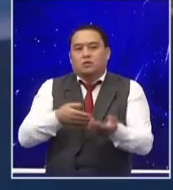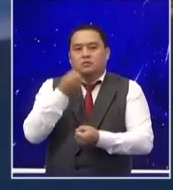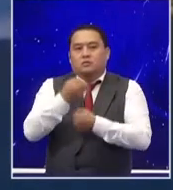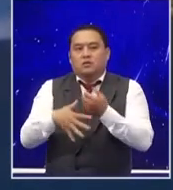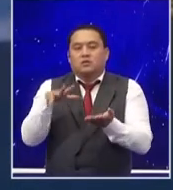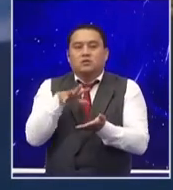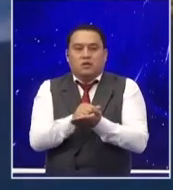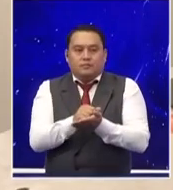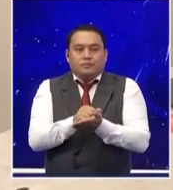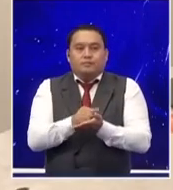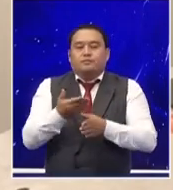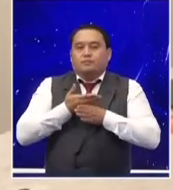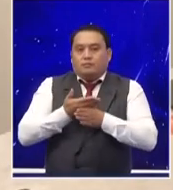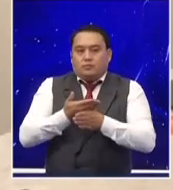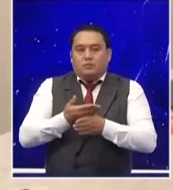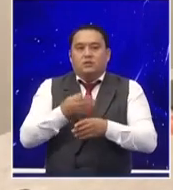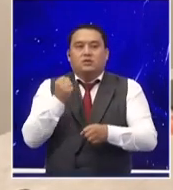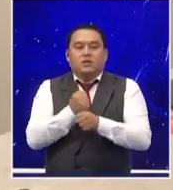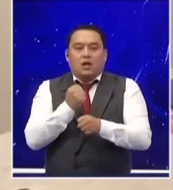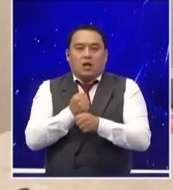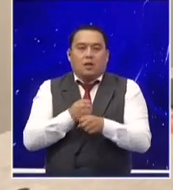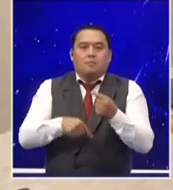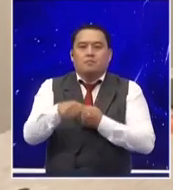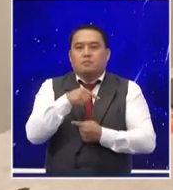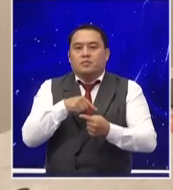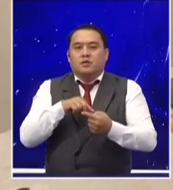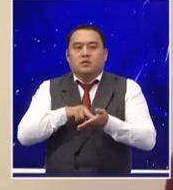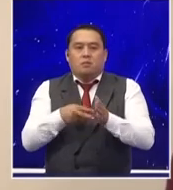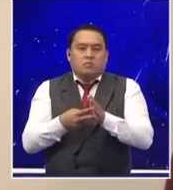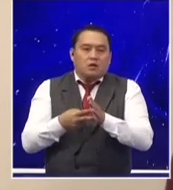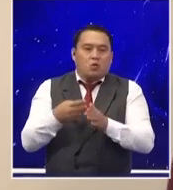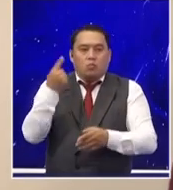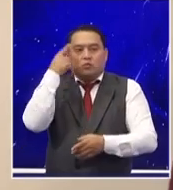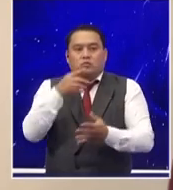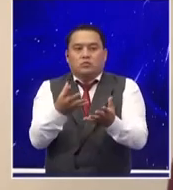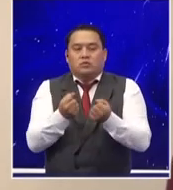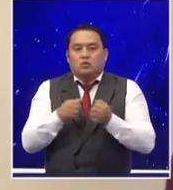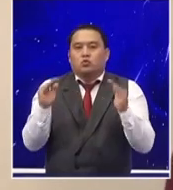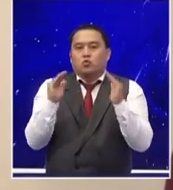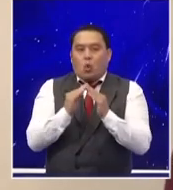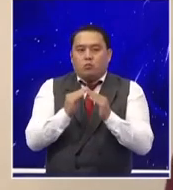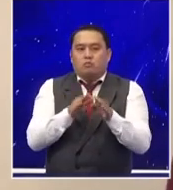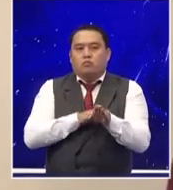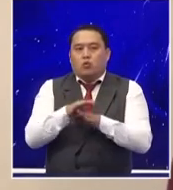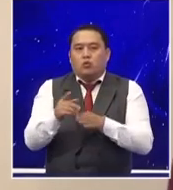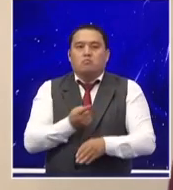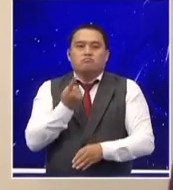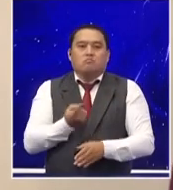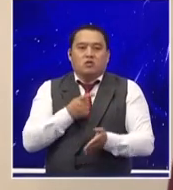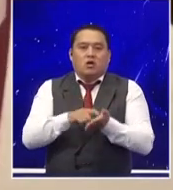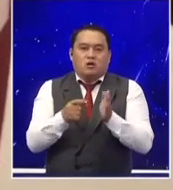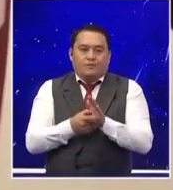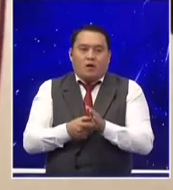центр занятости где помогли ему разработать бизнес-план теперь это не просто прием заказов на дому а полноценная мастерская